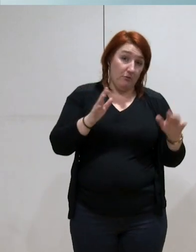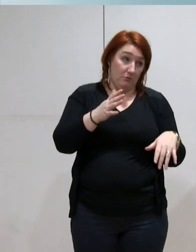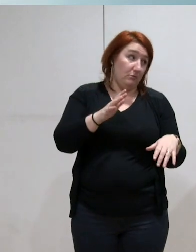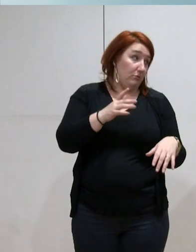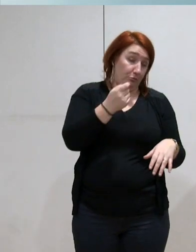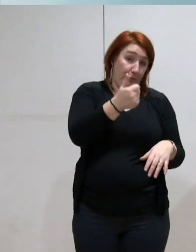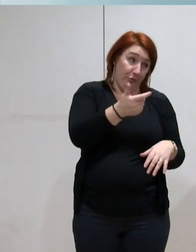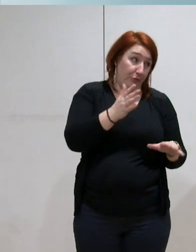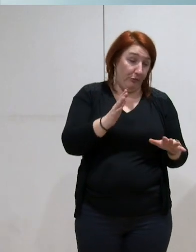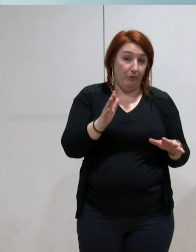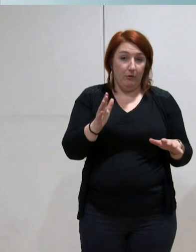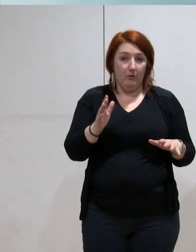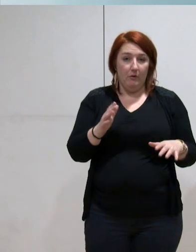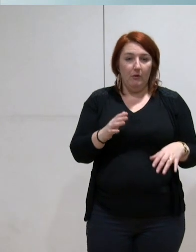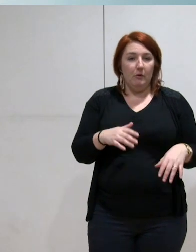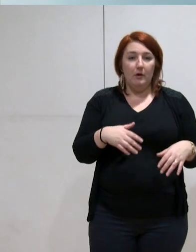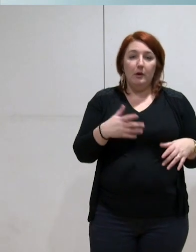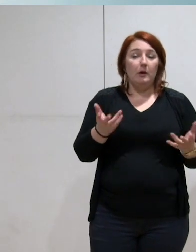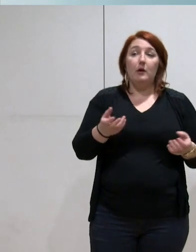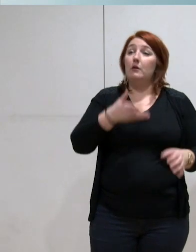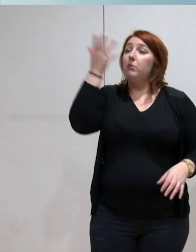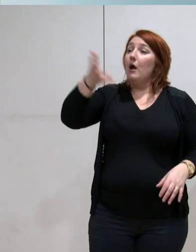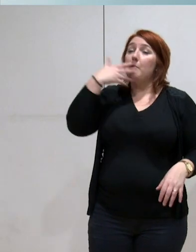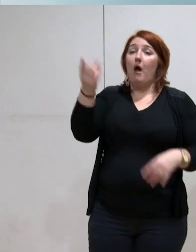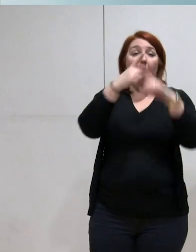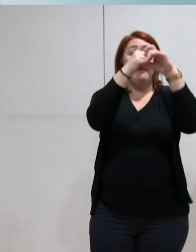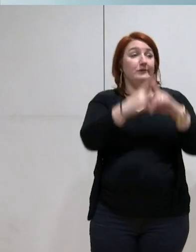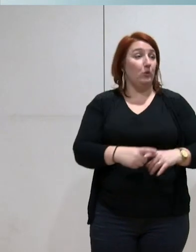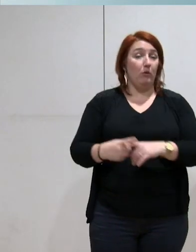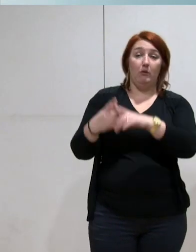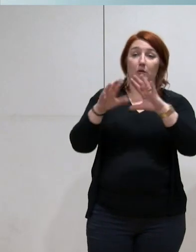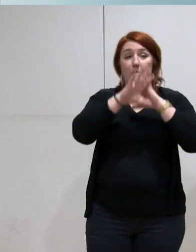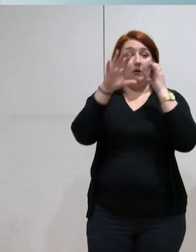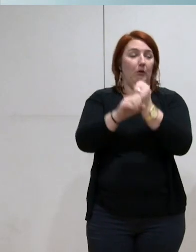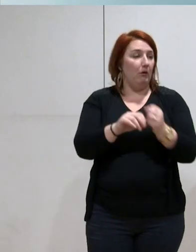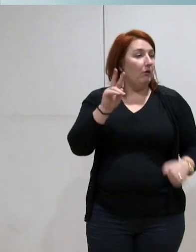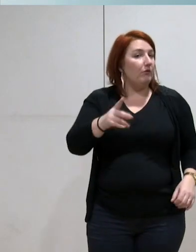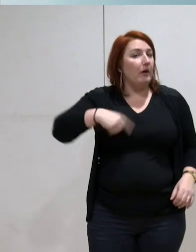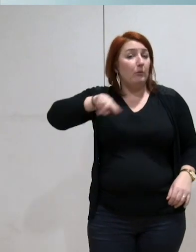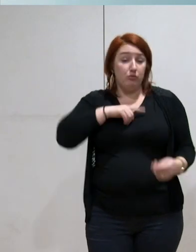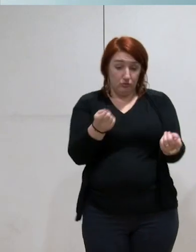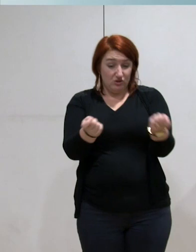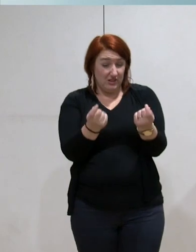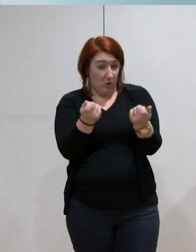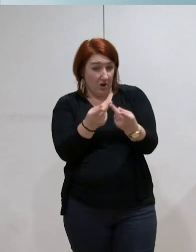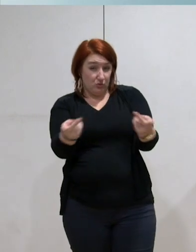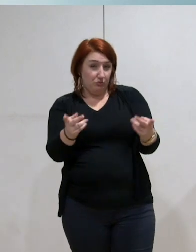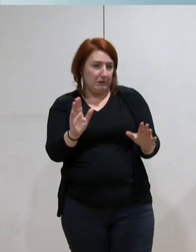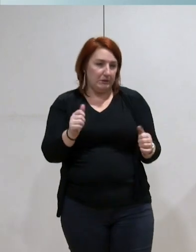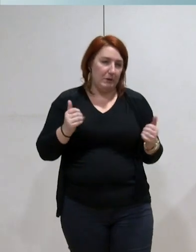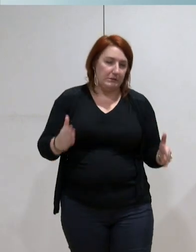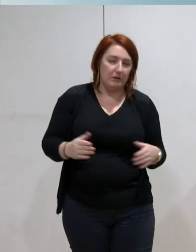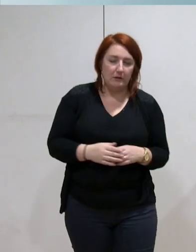et trois additions jetées en l'air comme ça en commission des finances ce n'est pas notre conception de la gestion de l'argent